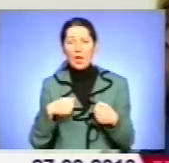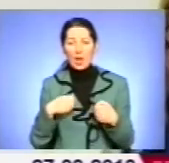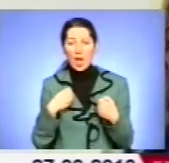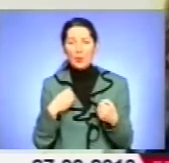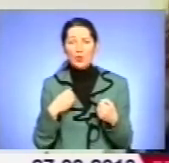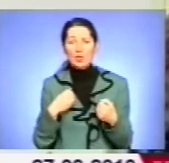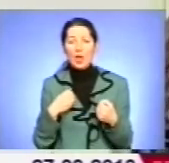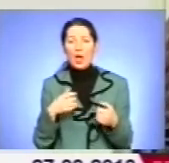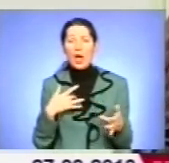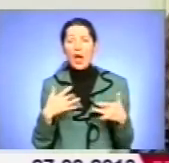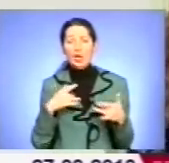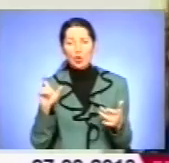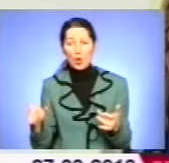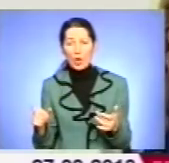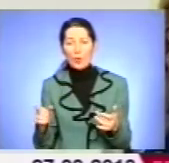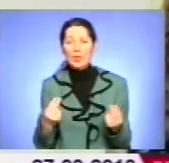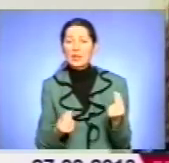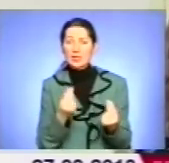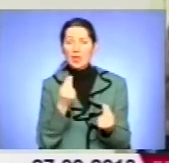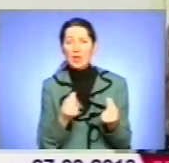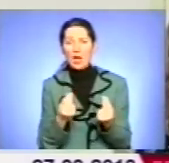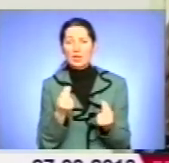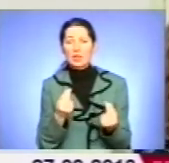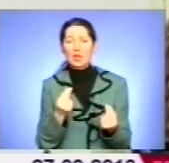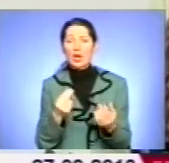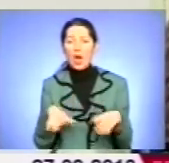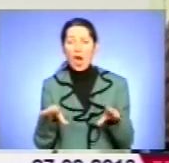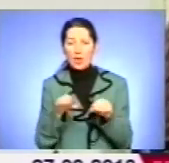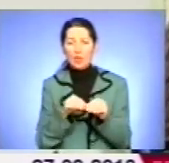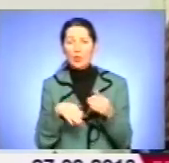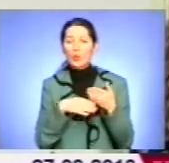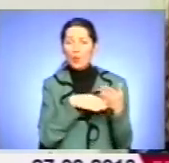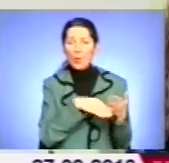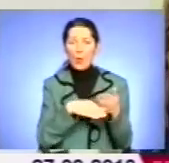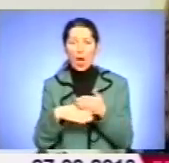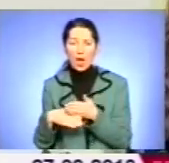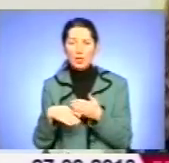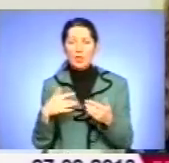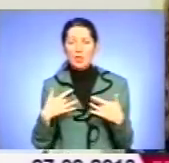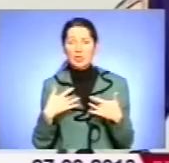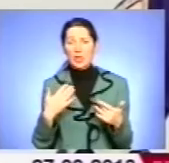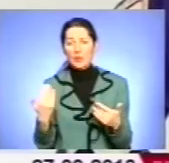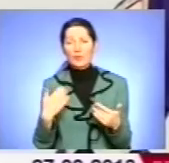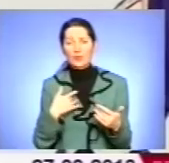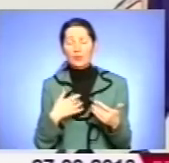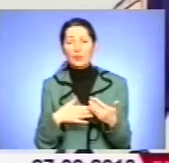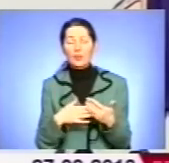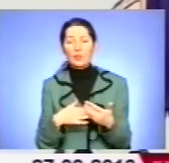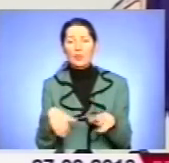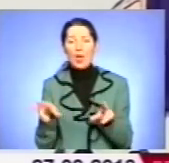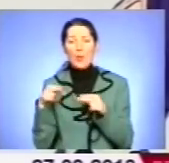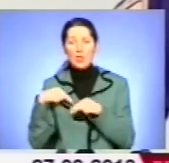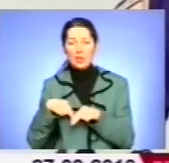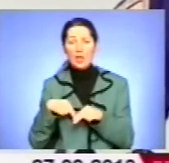з акторами якось зігратися разом, щоб допомагати їм на сцені, і вони мені допомагають. Партнер Тетяни у